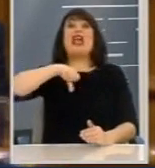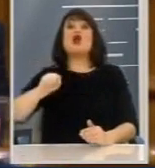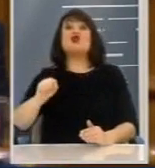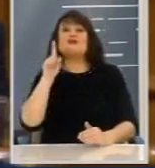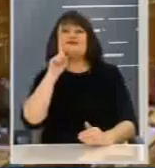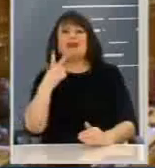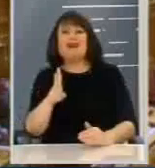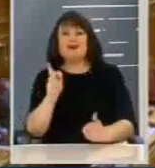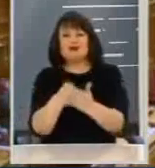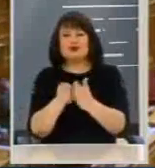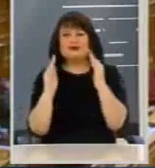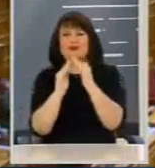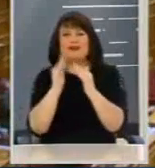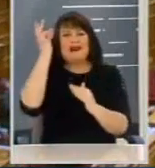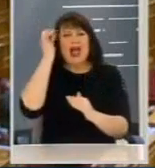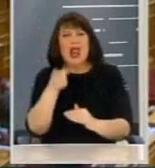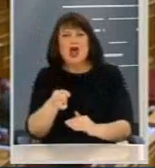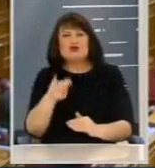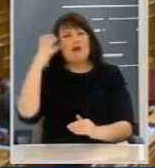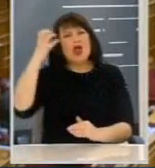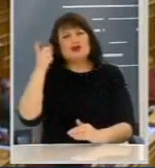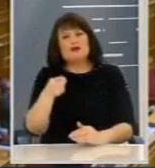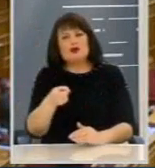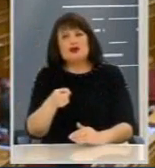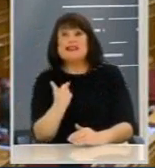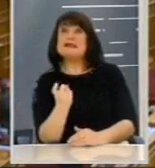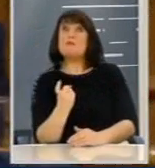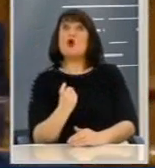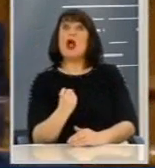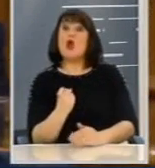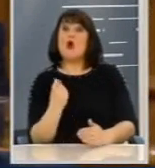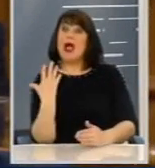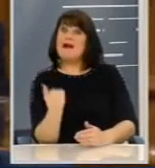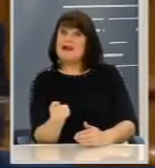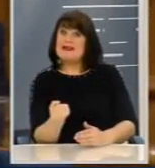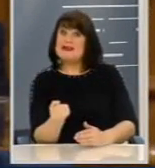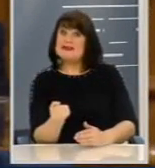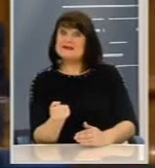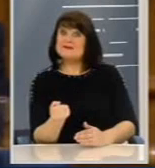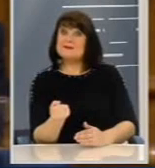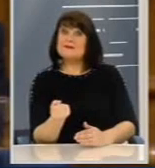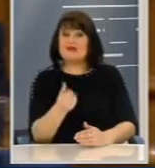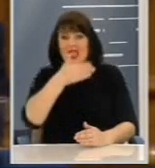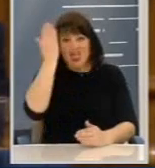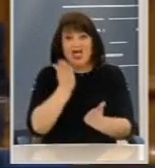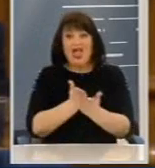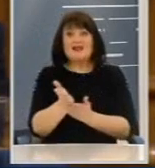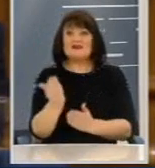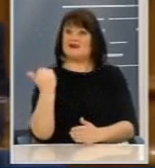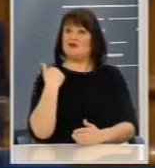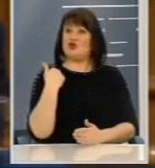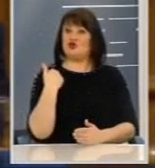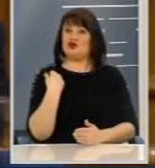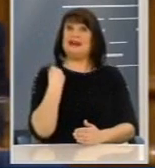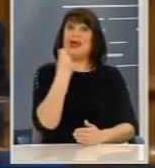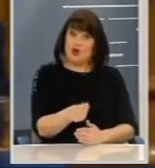Και σας παρακαλώ, αν έχετε, σας εγκαλώ, σας προκαλώ μάλλον, αν έχετε την εντιμότητα να μου ζητάτε μένα να